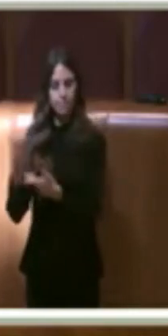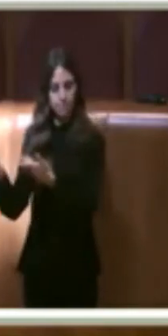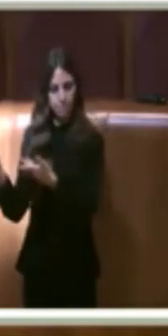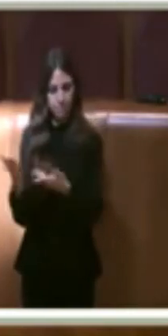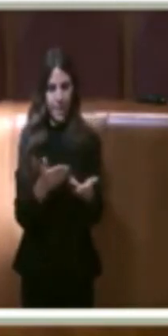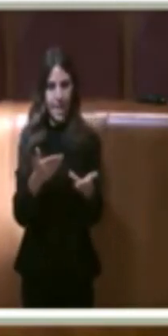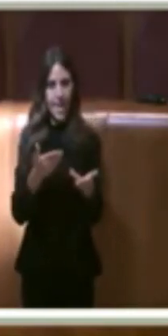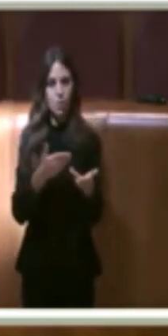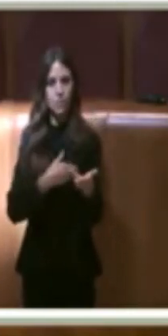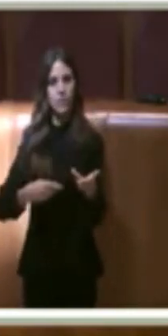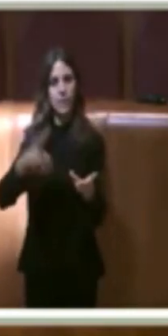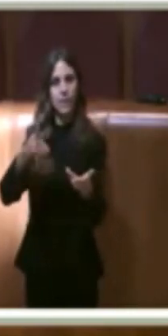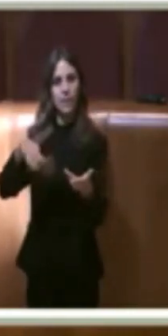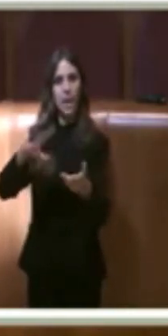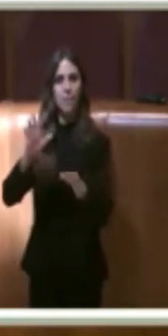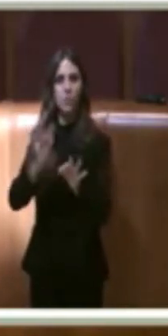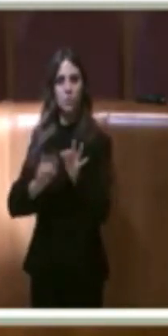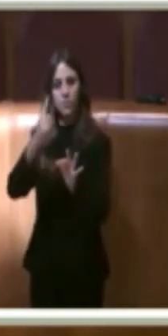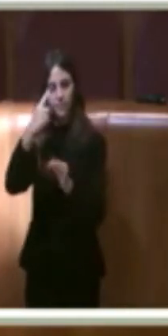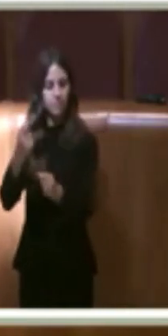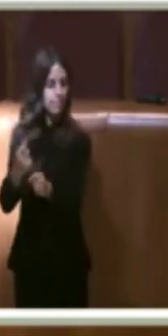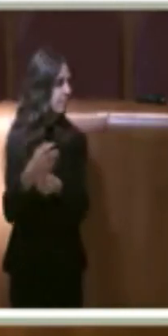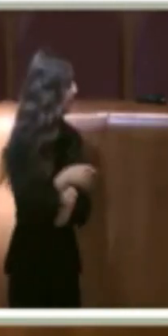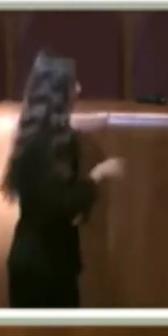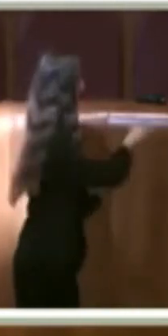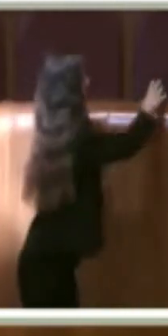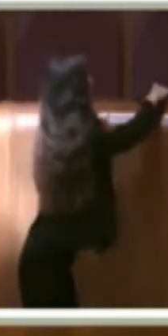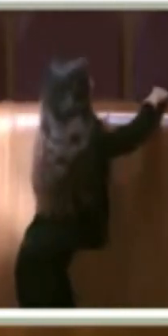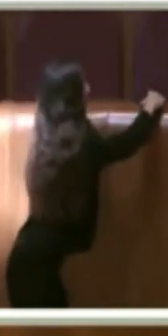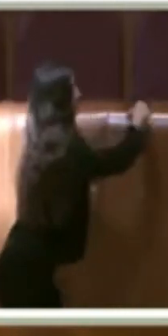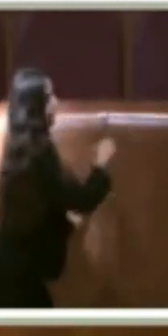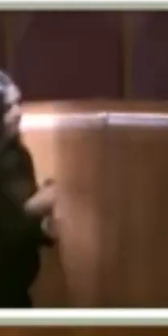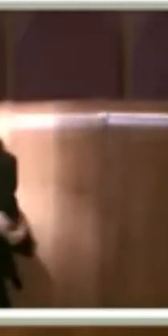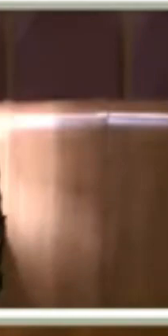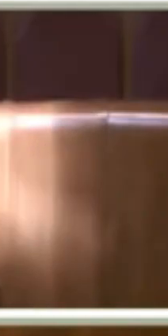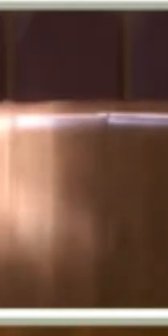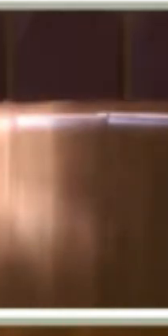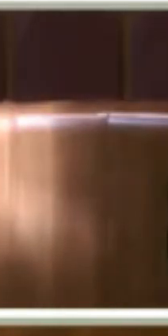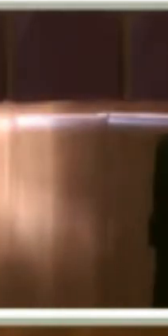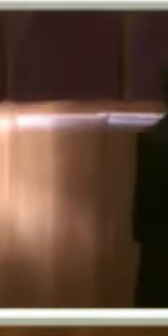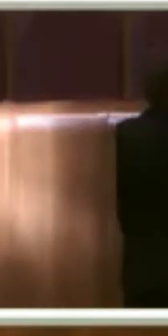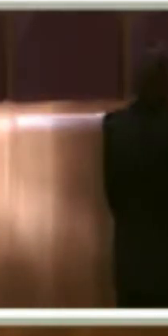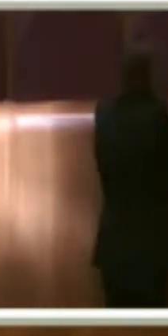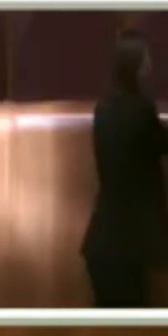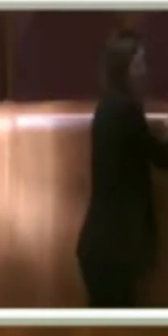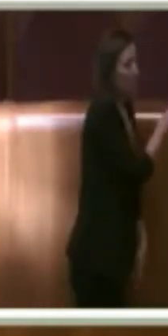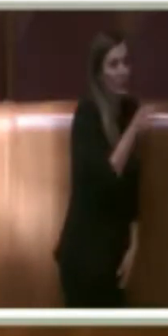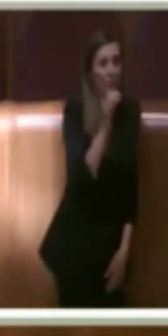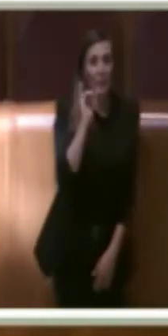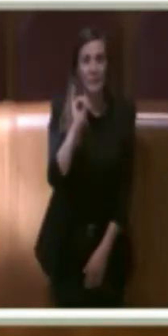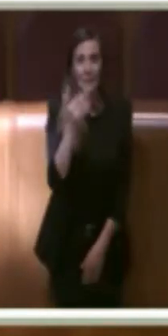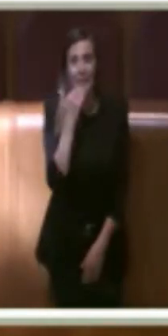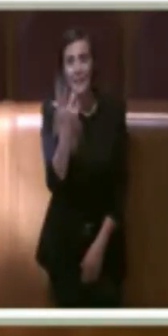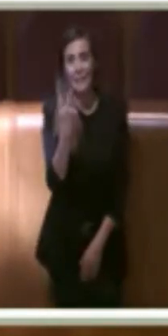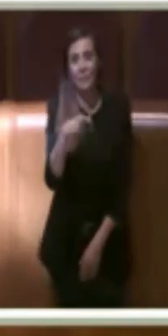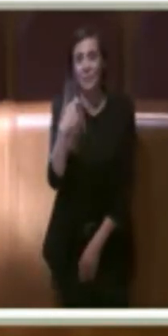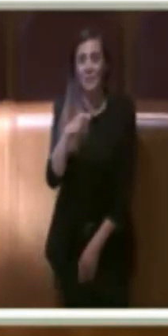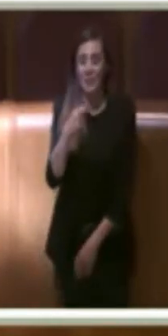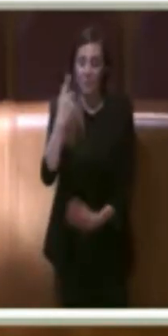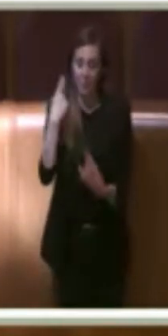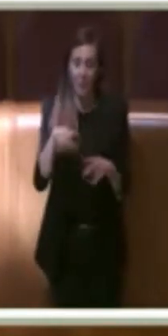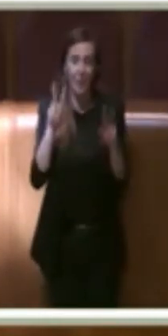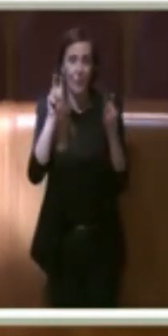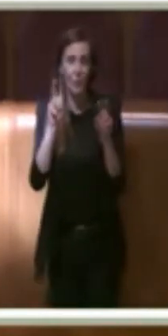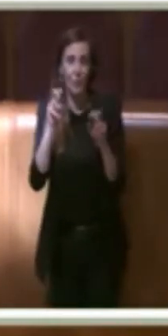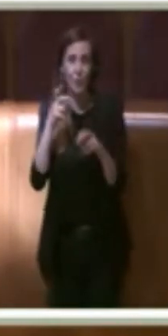Prego, consigliere Di Palma, per 10 minuti. Sì, grazie Presidente. Diciamo che noi di questo argomento della multiservizi e